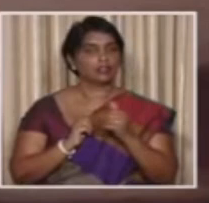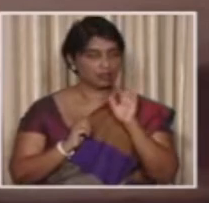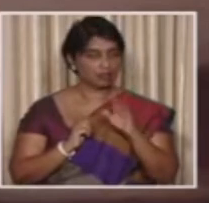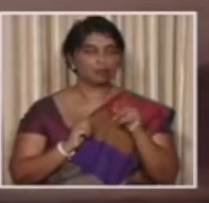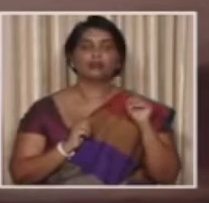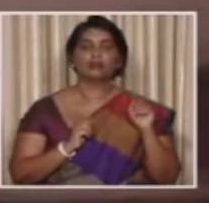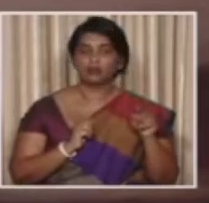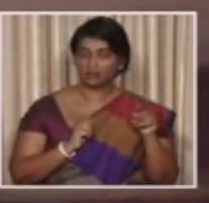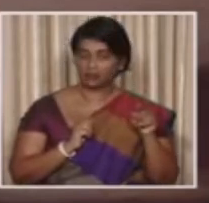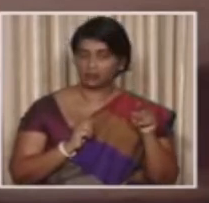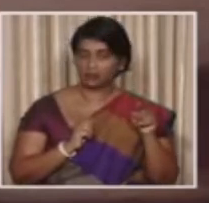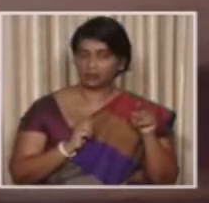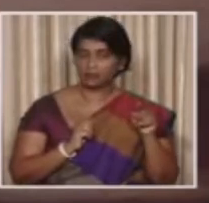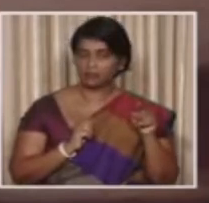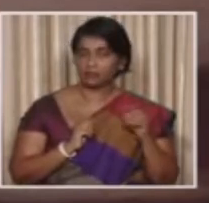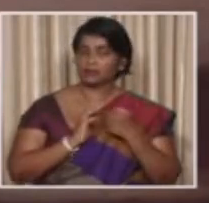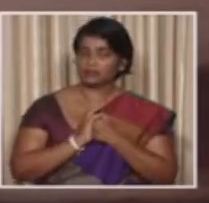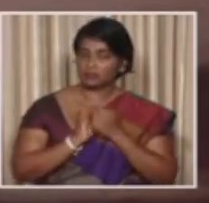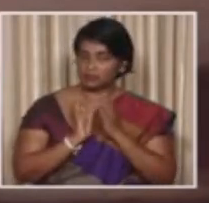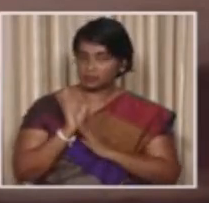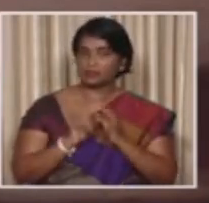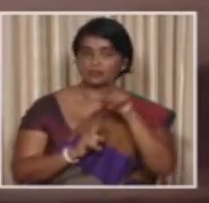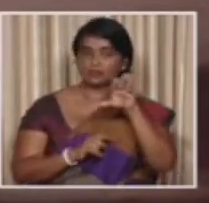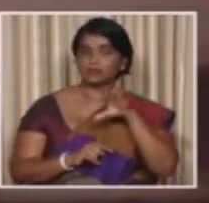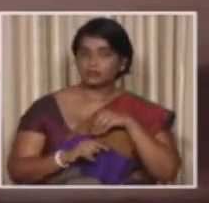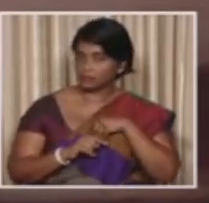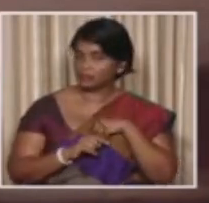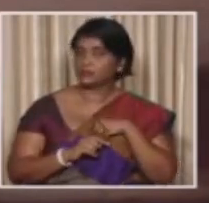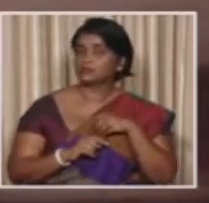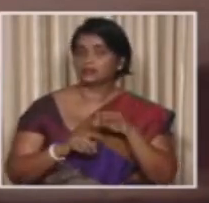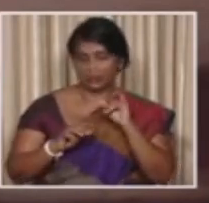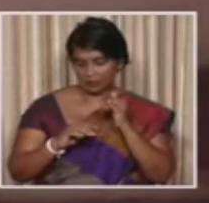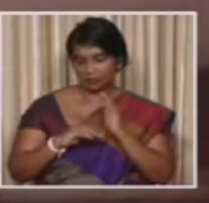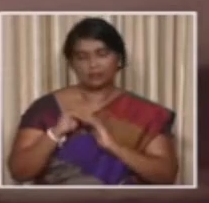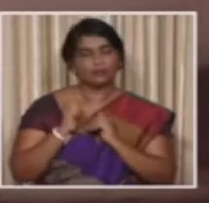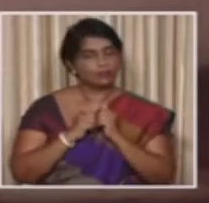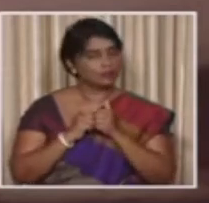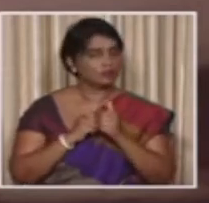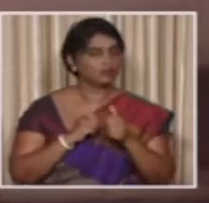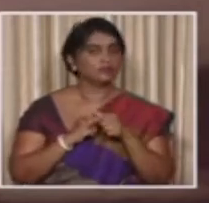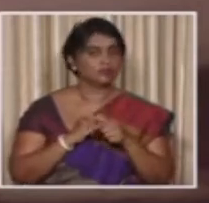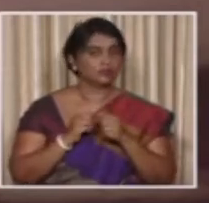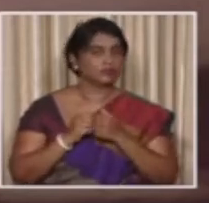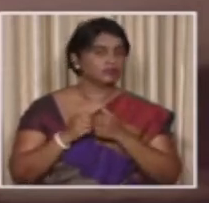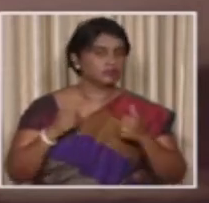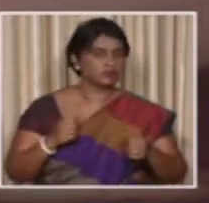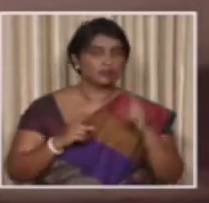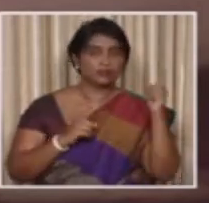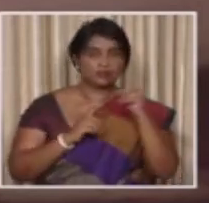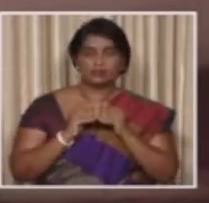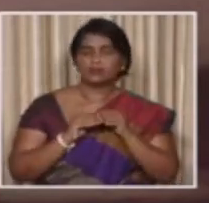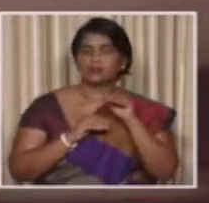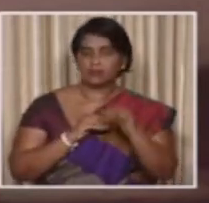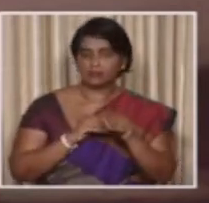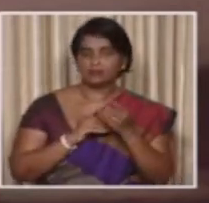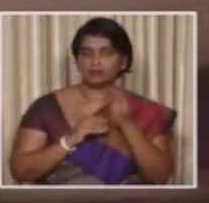wenakota mema garu metithumani obothumat piligannone me samahara system walin api iwat weddi palaweni adiya